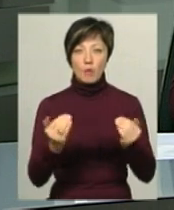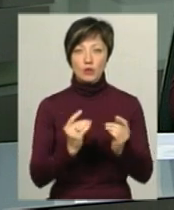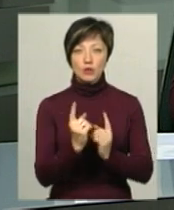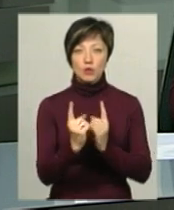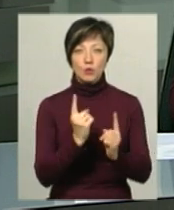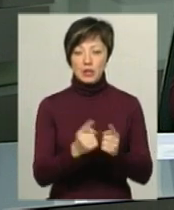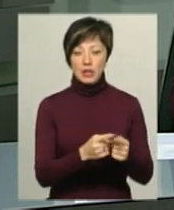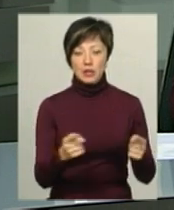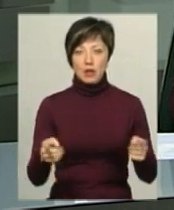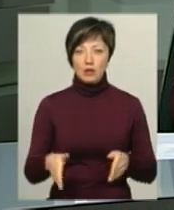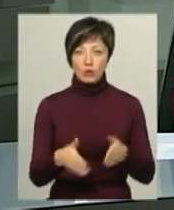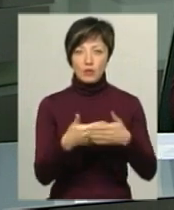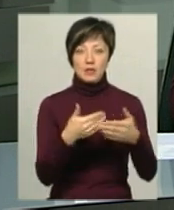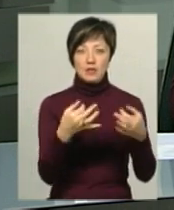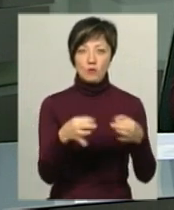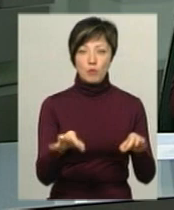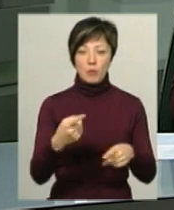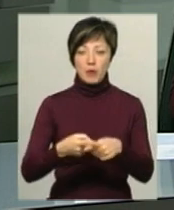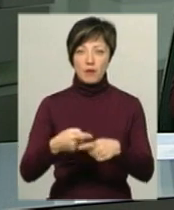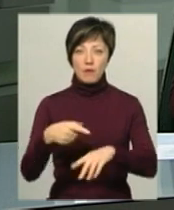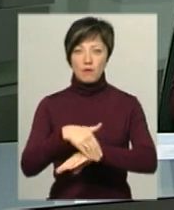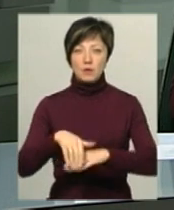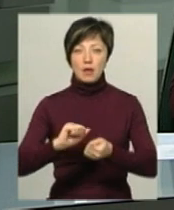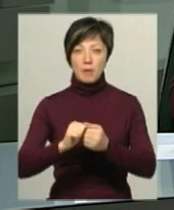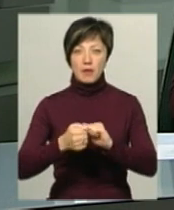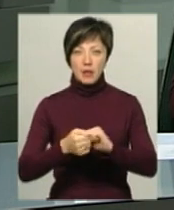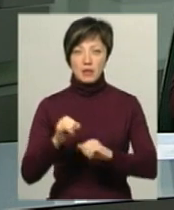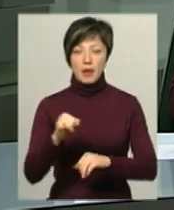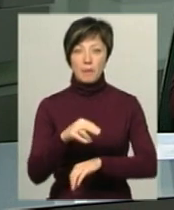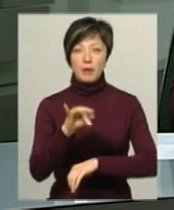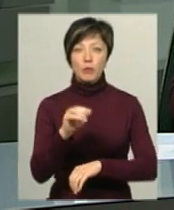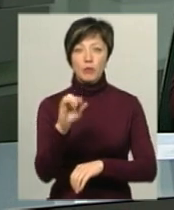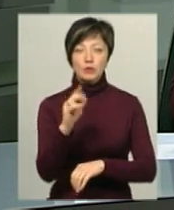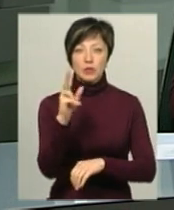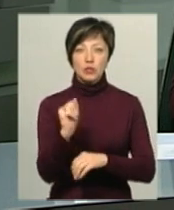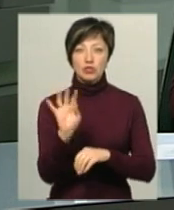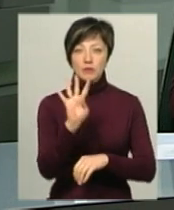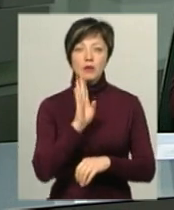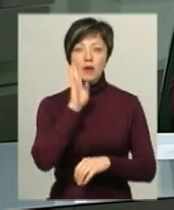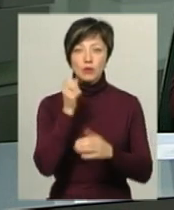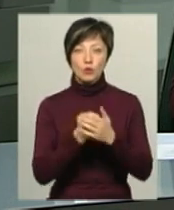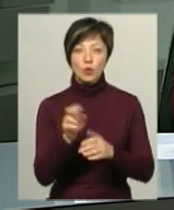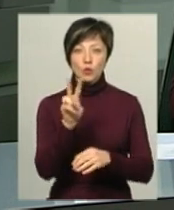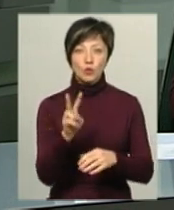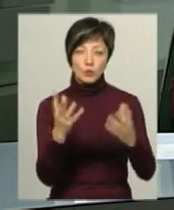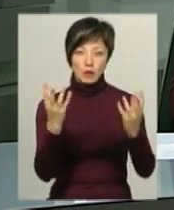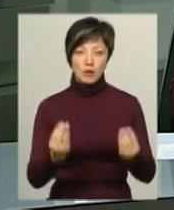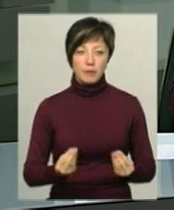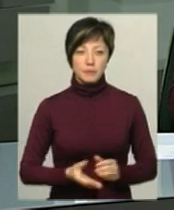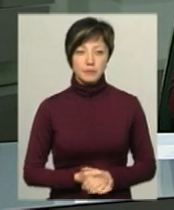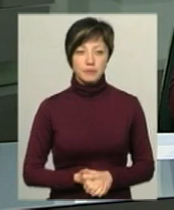на ділянці дороги від Свободи до перехрестя вулиць Кам'янецької та Прибузької з 4 ранку і до 2 години дня.